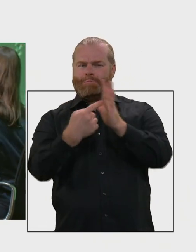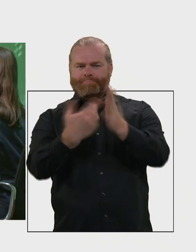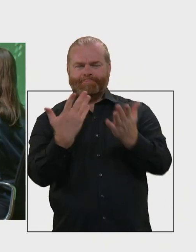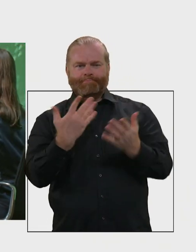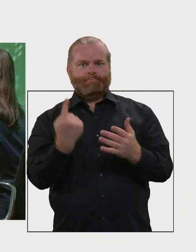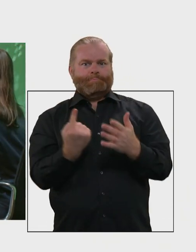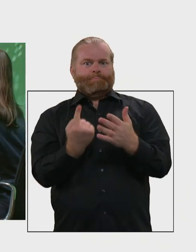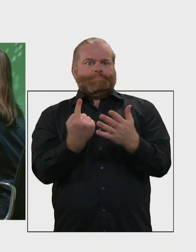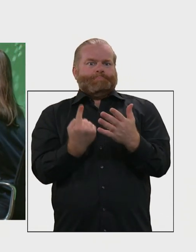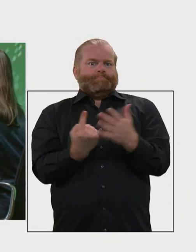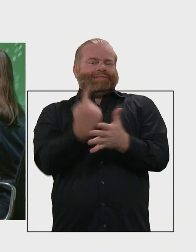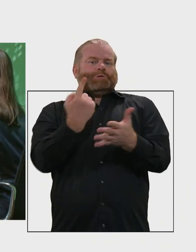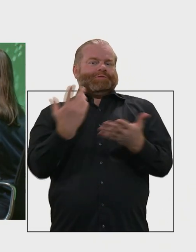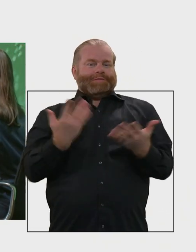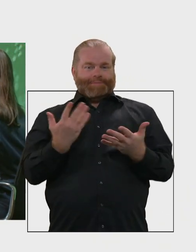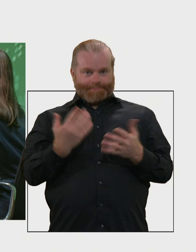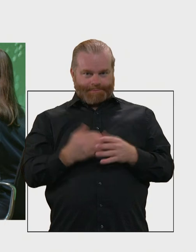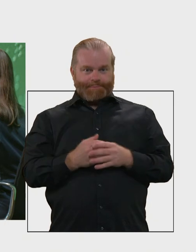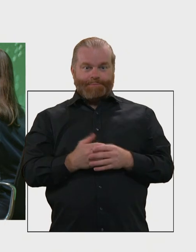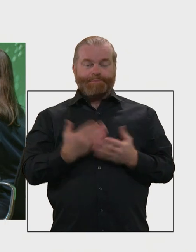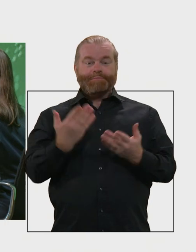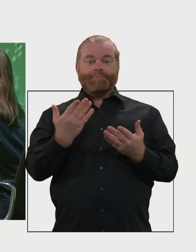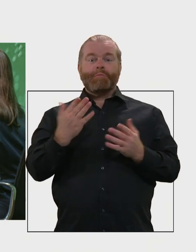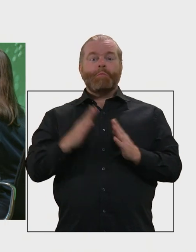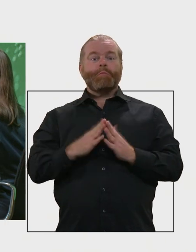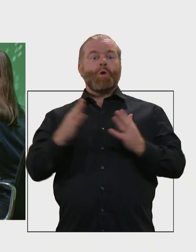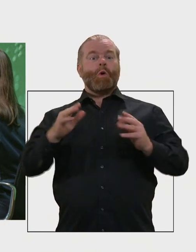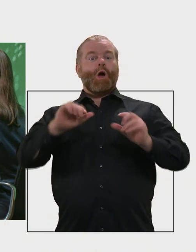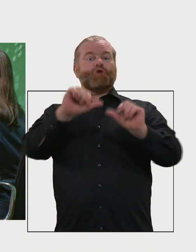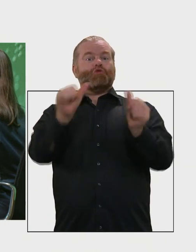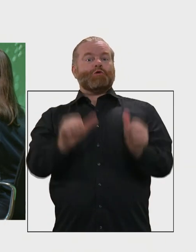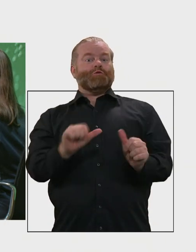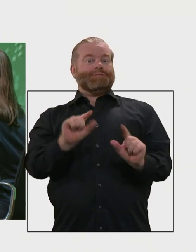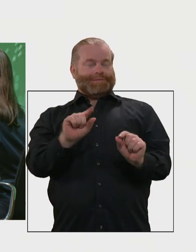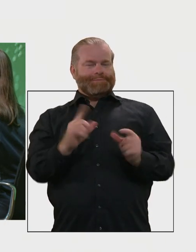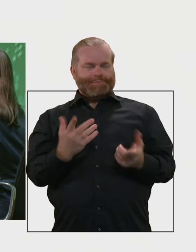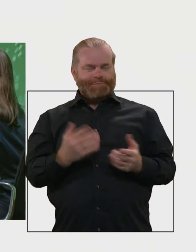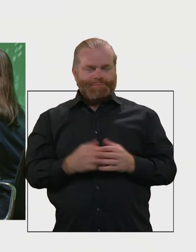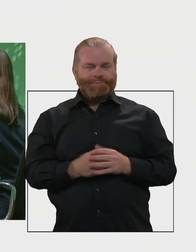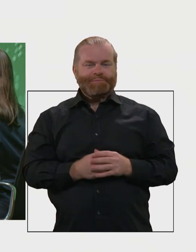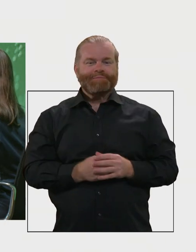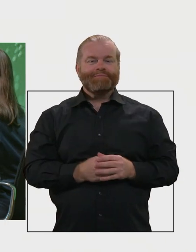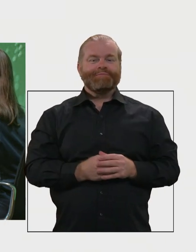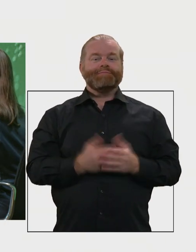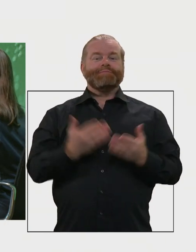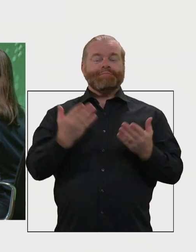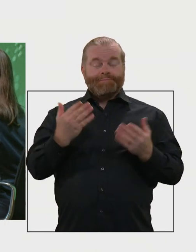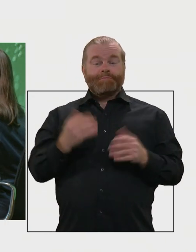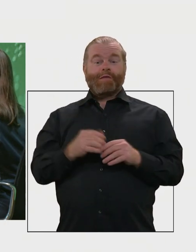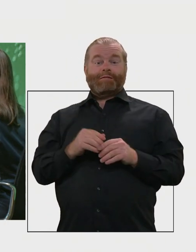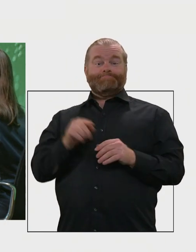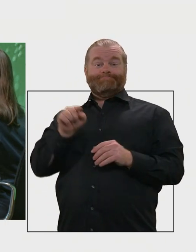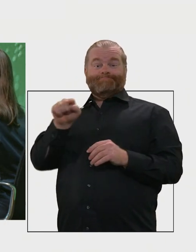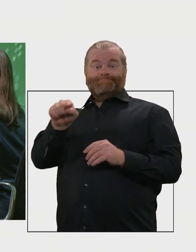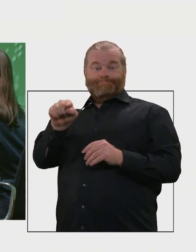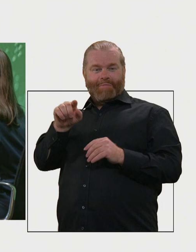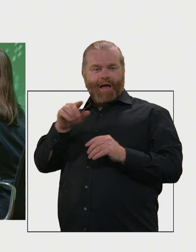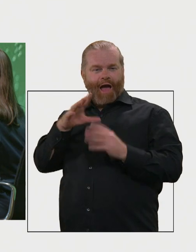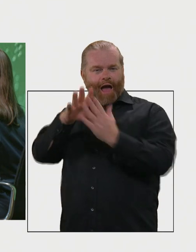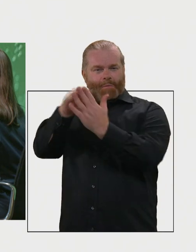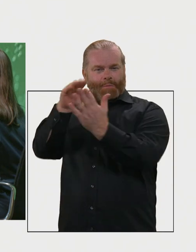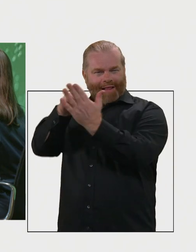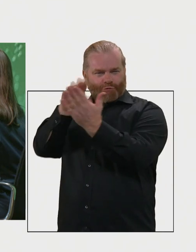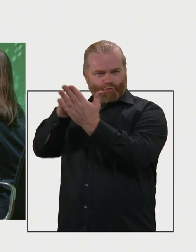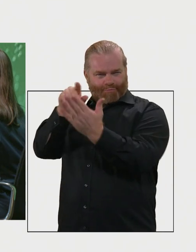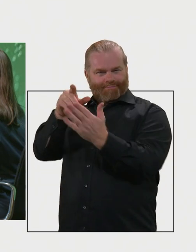so eine Buchgestaltung herangeht. Wir haben natürlich zu den Abbildungen auch jeweils Texte, die durch die Fachexpertinnen vom